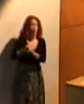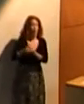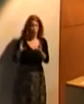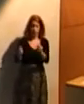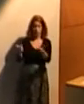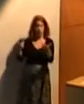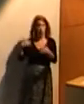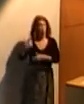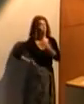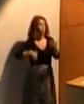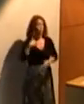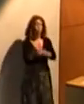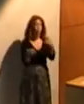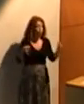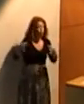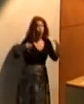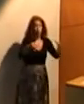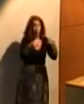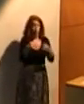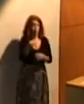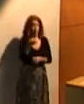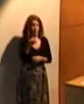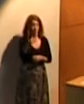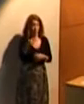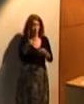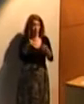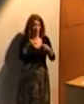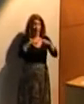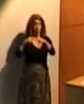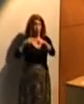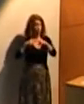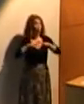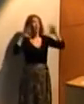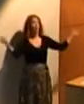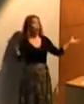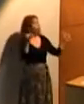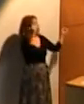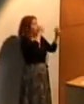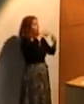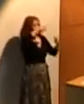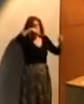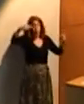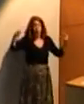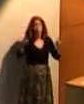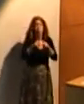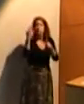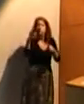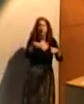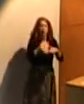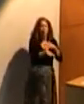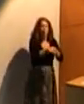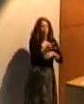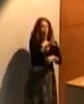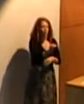que vient notre notre notre adn gouvernement ce jeu de lego vous savez ccc jeu de lego c'est comme des imprimantes 3d qu'ils